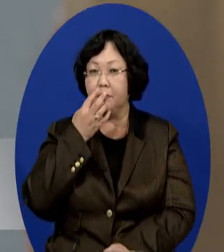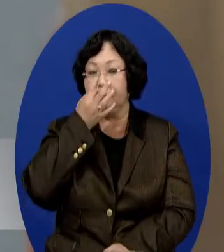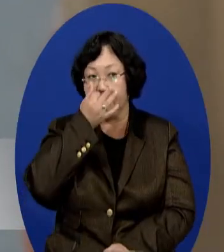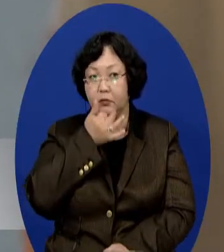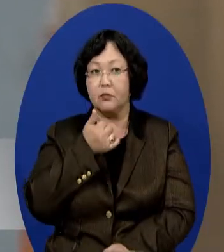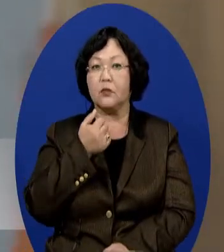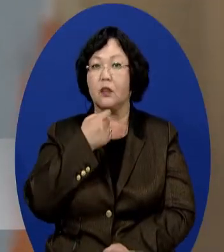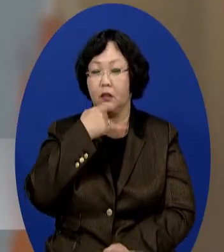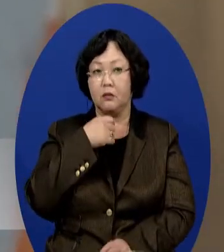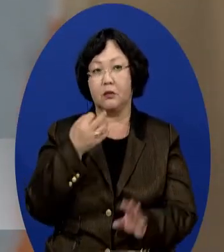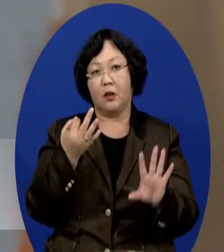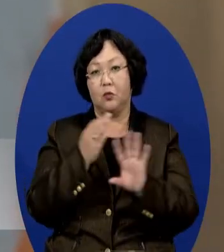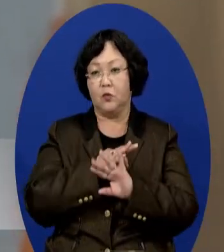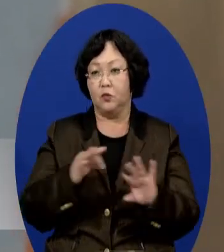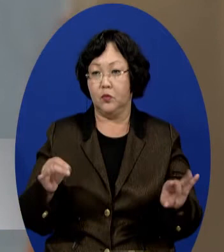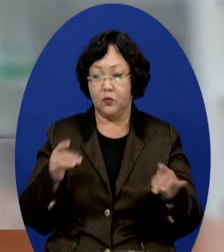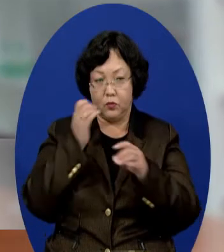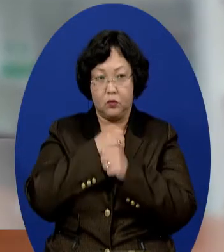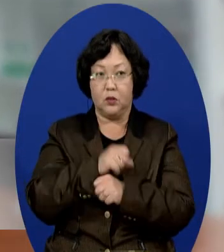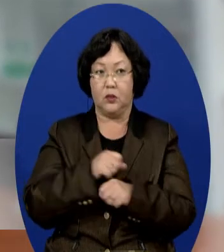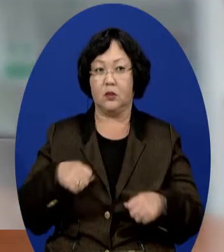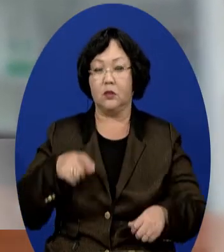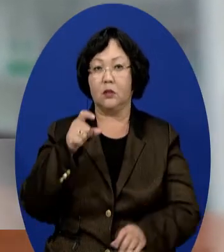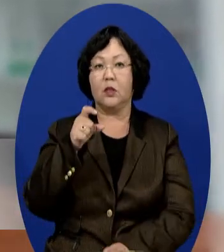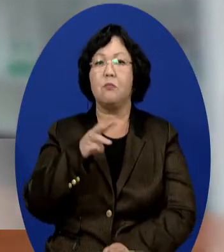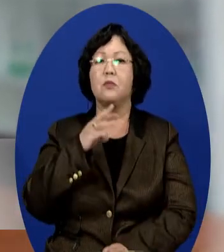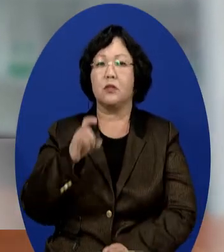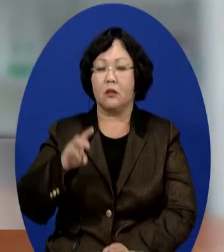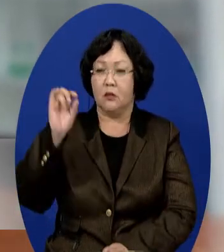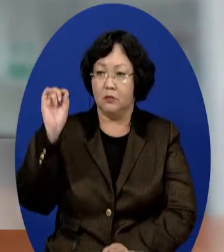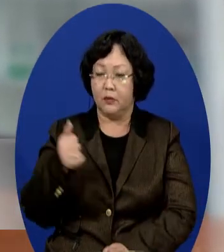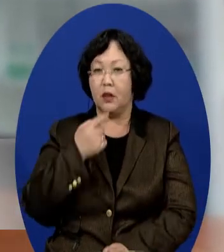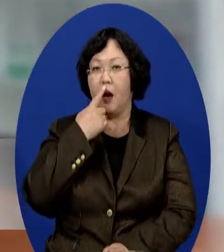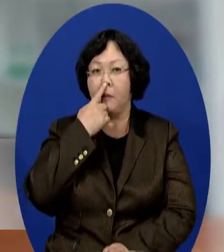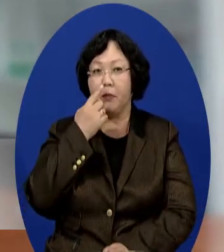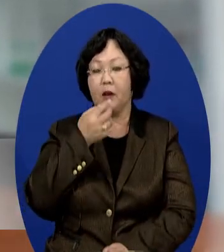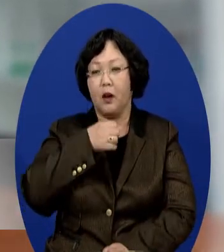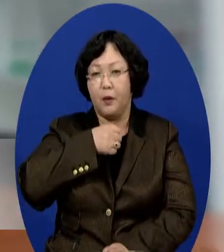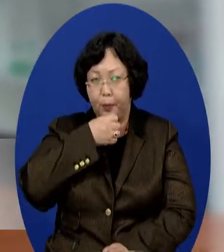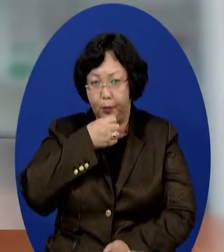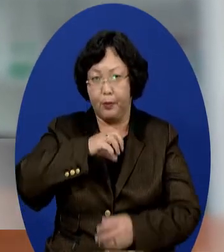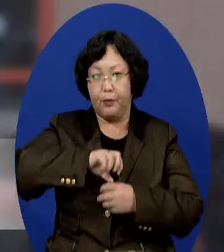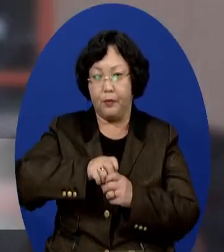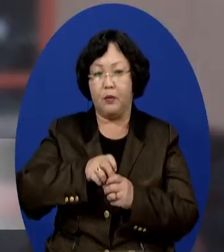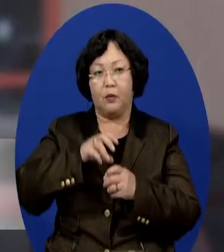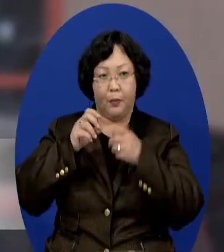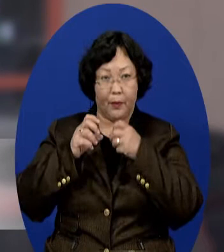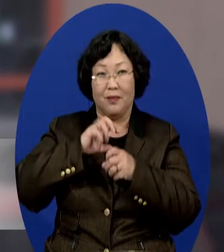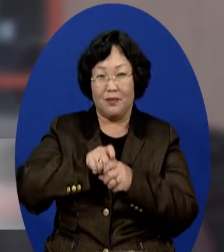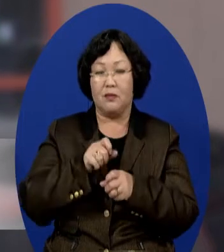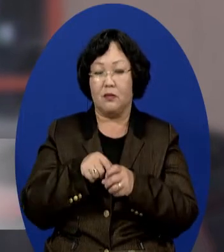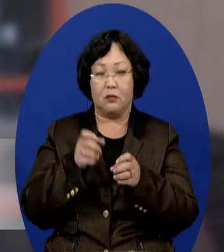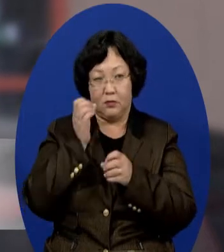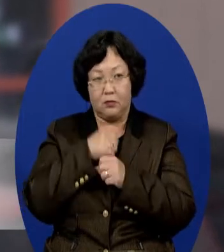түргэвчлсэн тест импортлж байна гээ. Харин иргэд эмийн сангаас хамар залгуураас гадна шүлсний тест ч авч өөрийгөө оншилж байгаа нь за үүнд